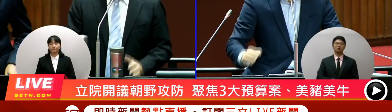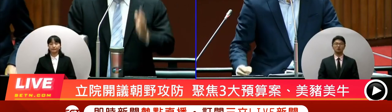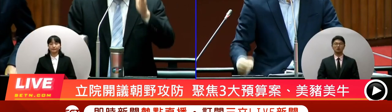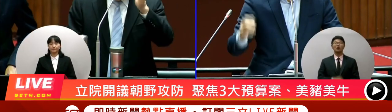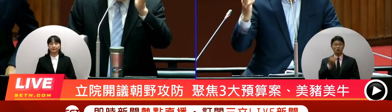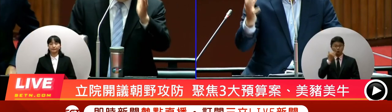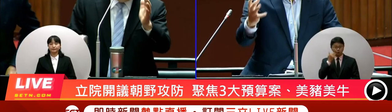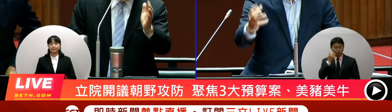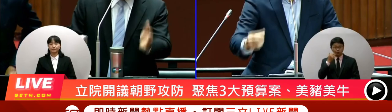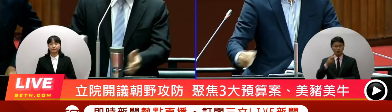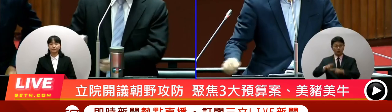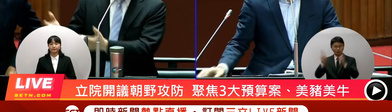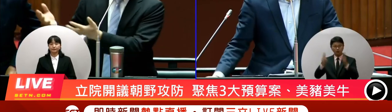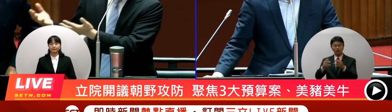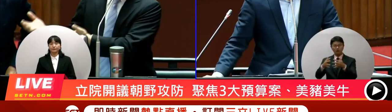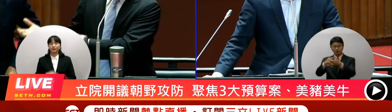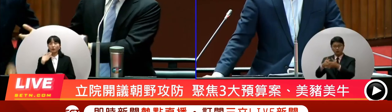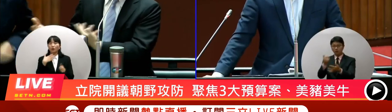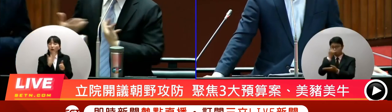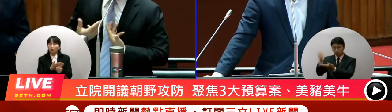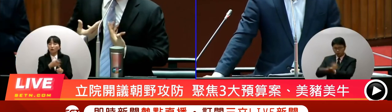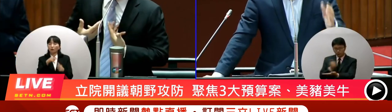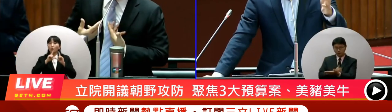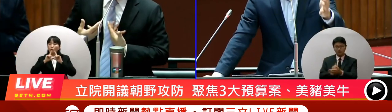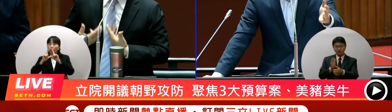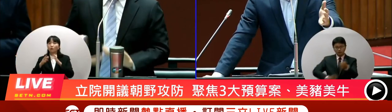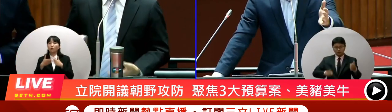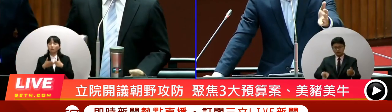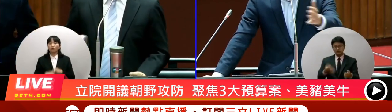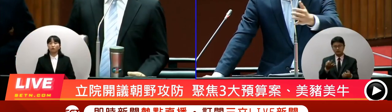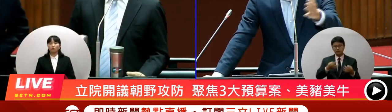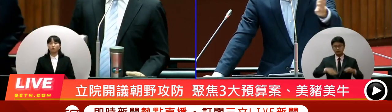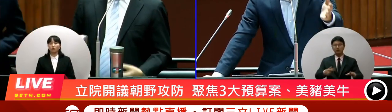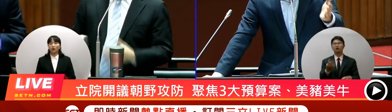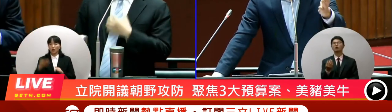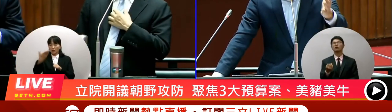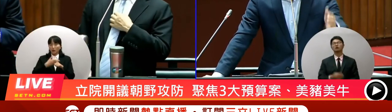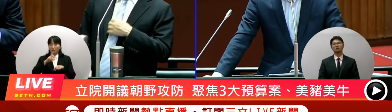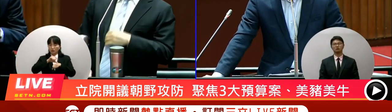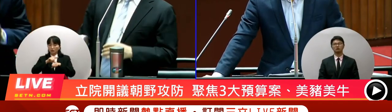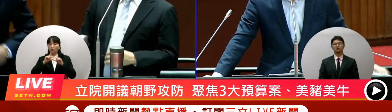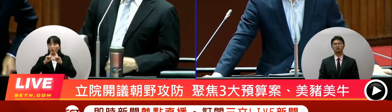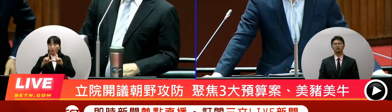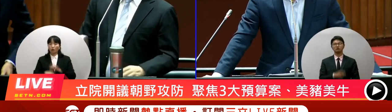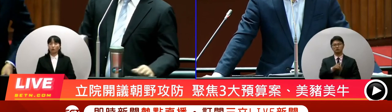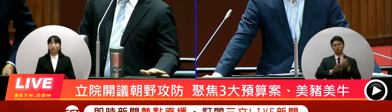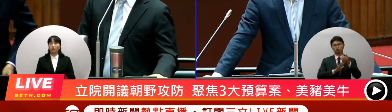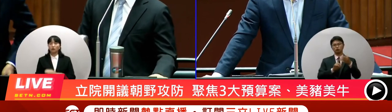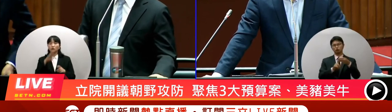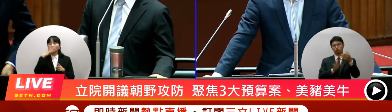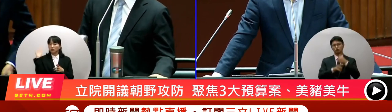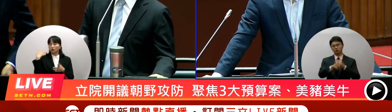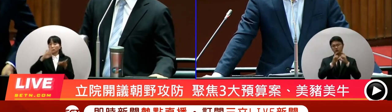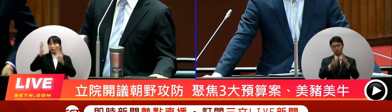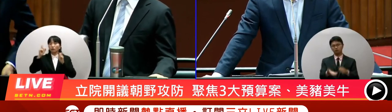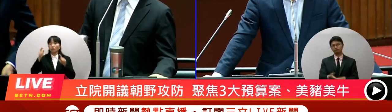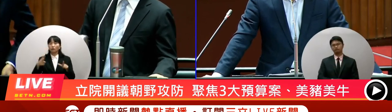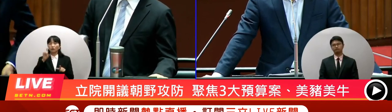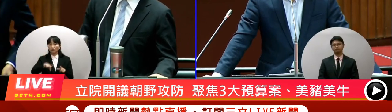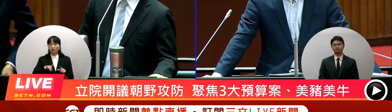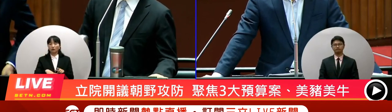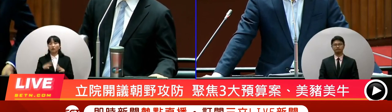的冲击影响金额多少 要让我们答询 来主委 你可不可以让我说明一下时空背景不一样最大的